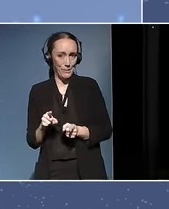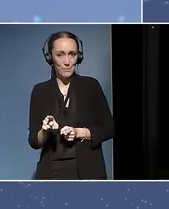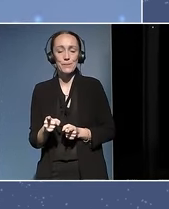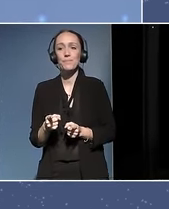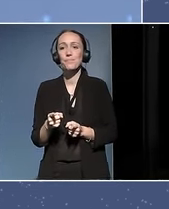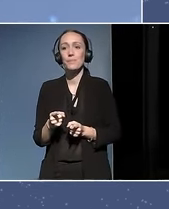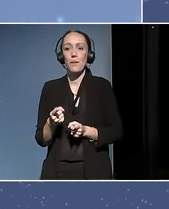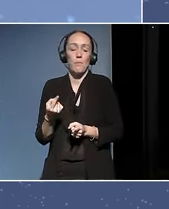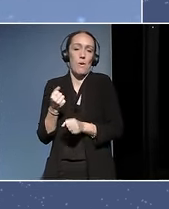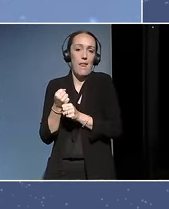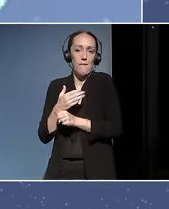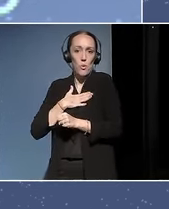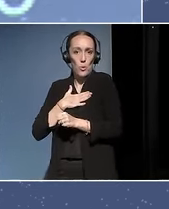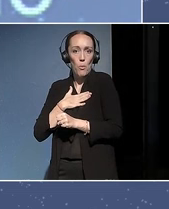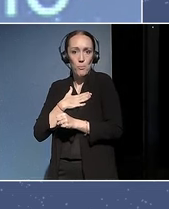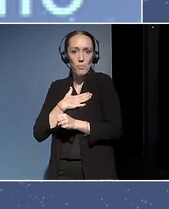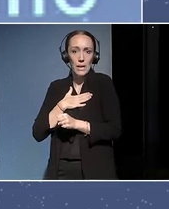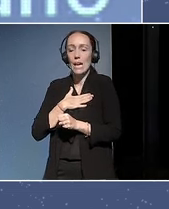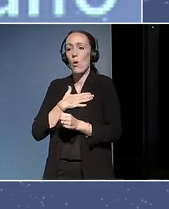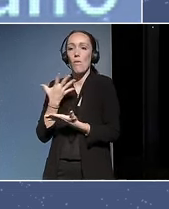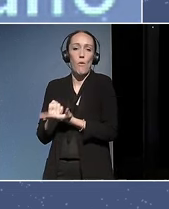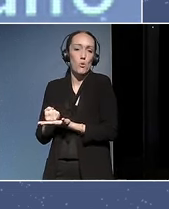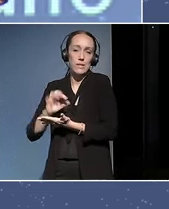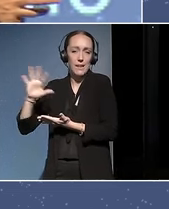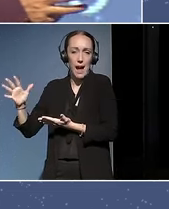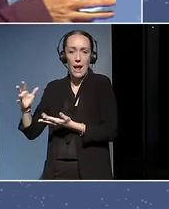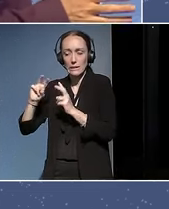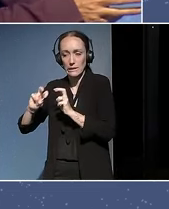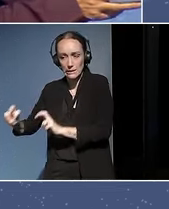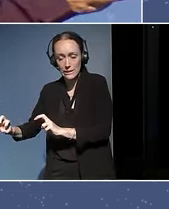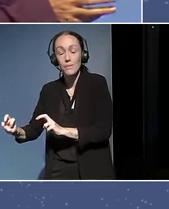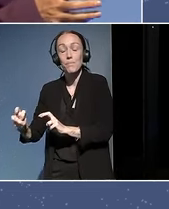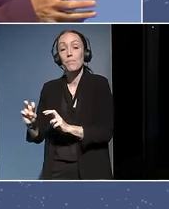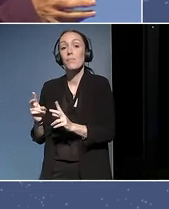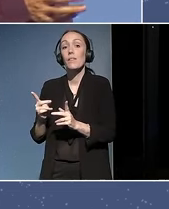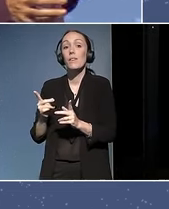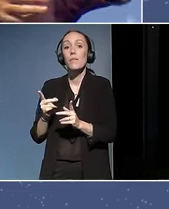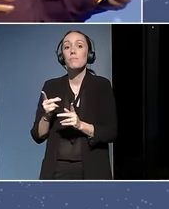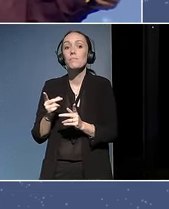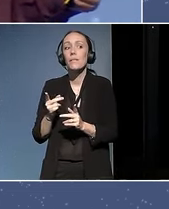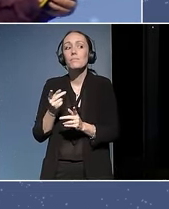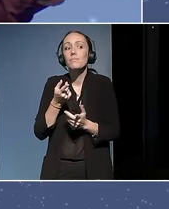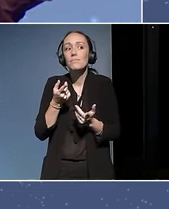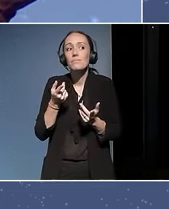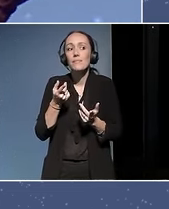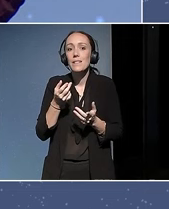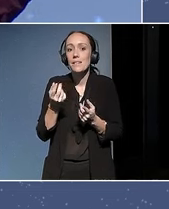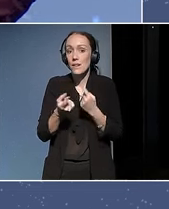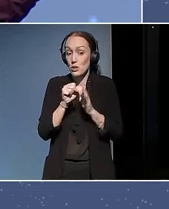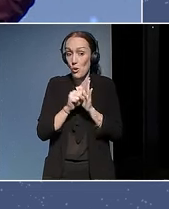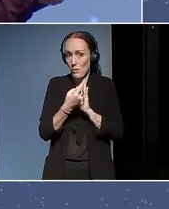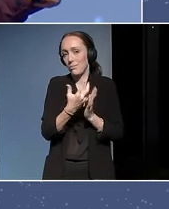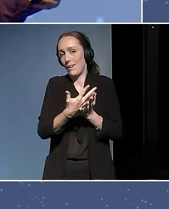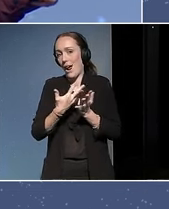la mia parte di lavoro anche su altri fossili ma praticamente quando poi ci racconta che trova questo beduino organizziamo